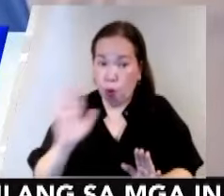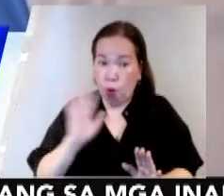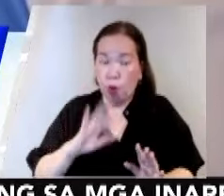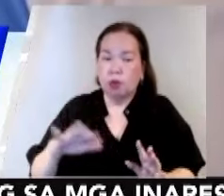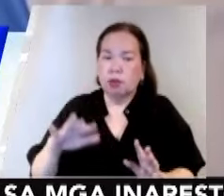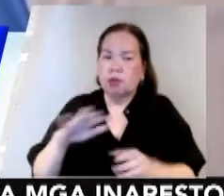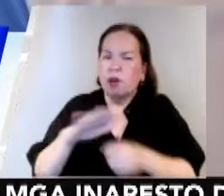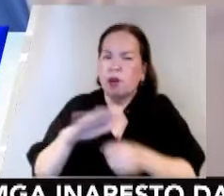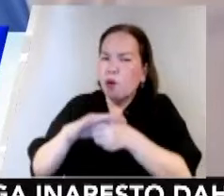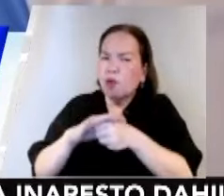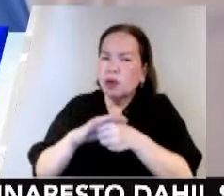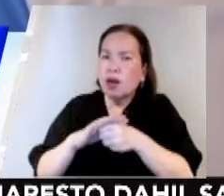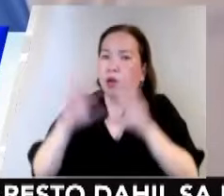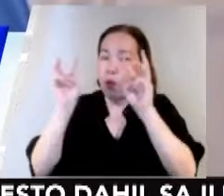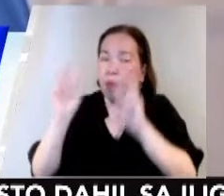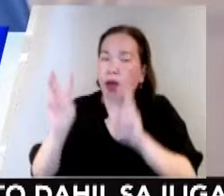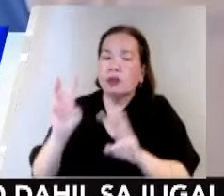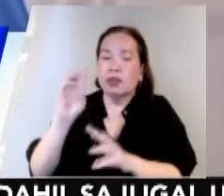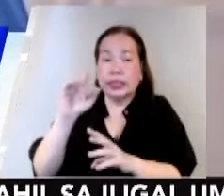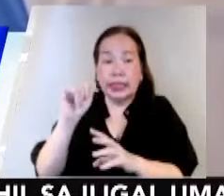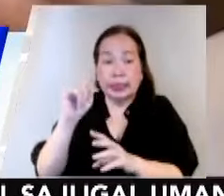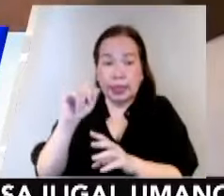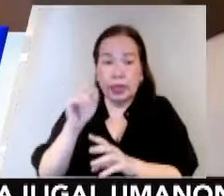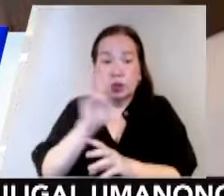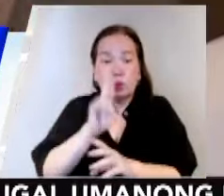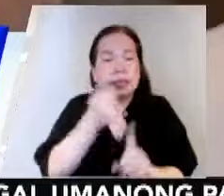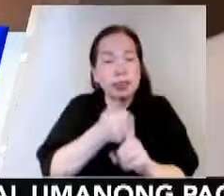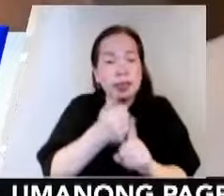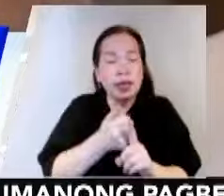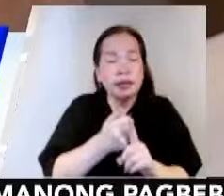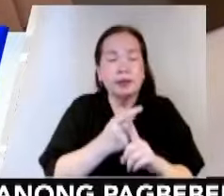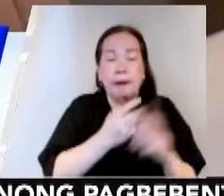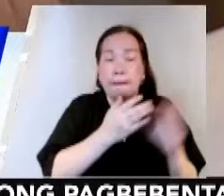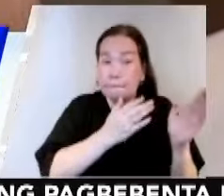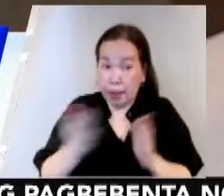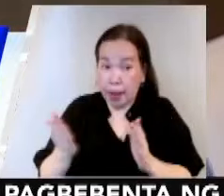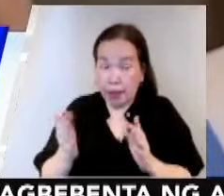can use for planning and decision making. Pagdating sa